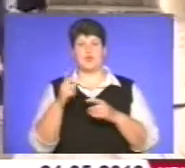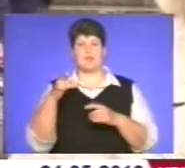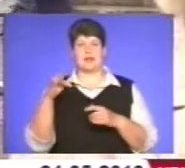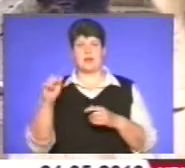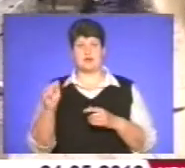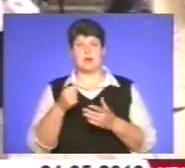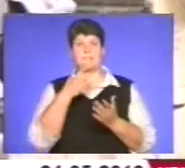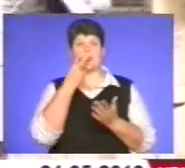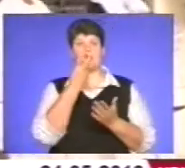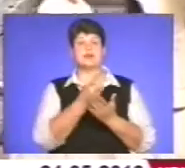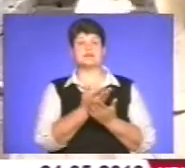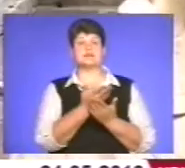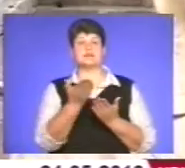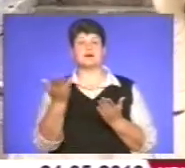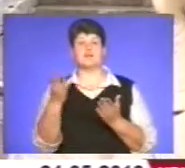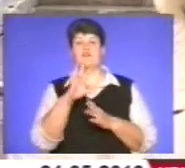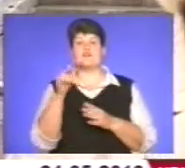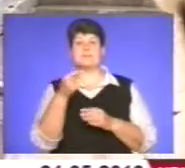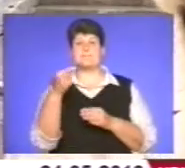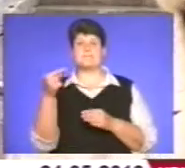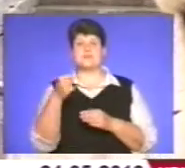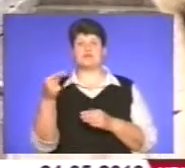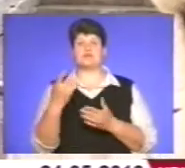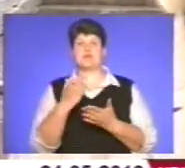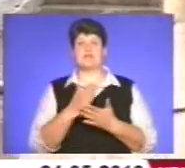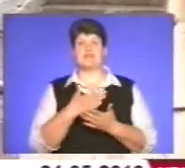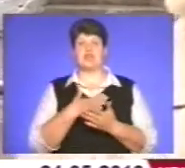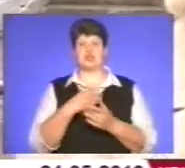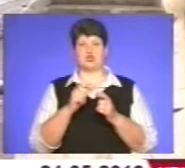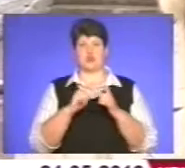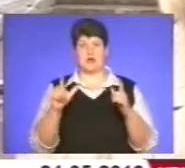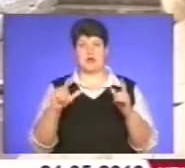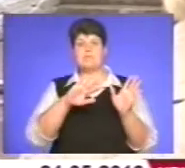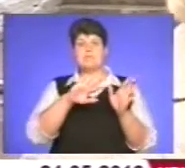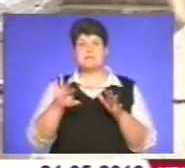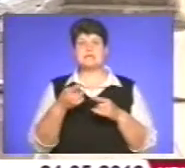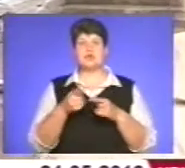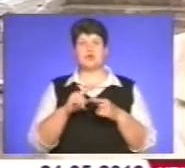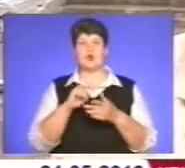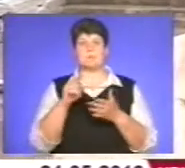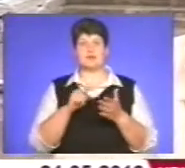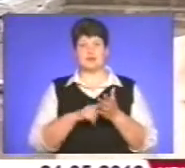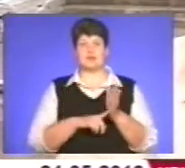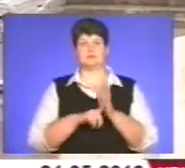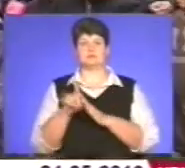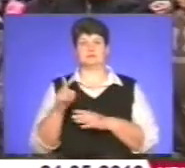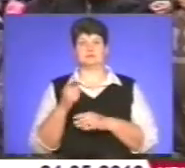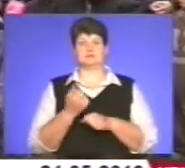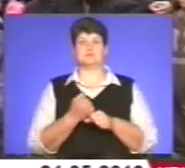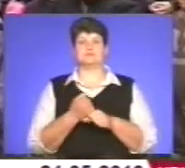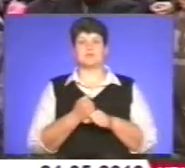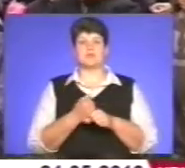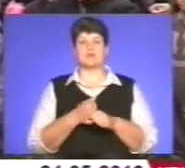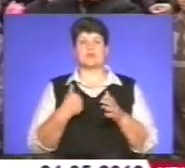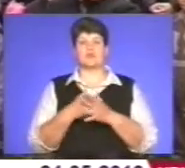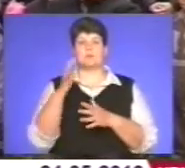і показати всі мінуси, які є в нашій школі. І після цього питання зрушилося з місця. До